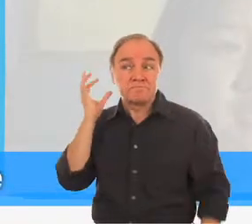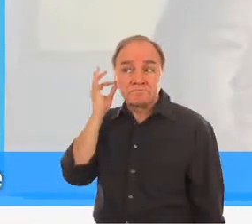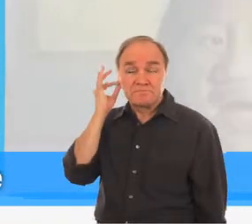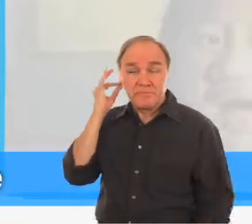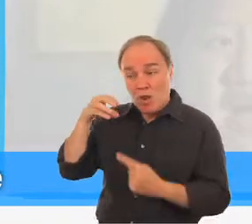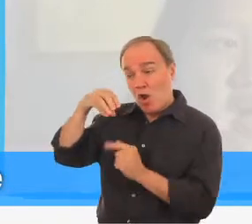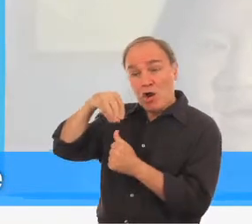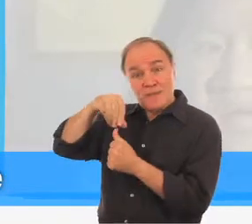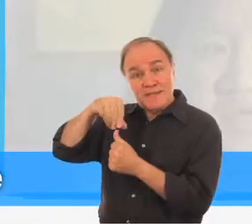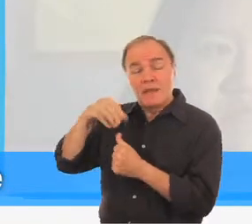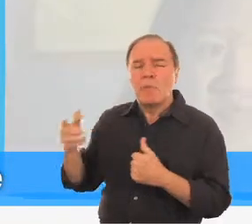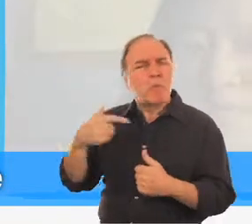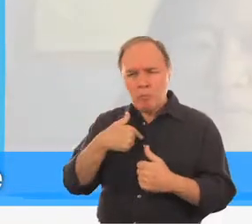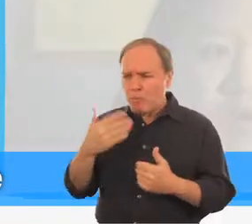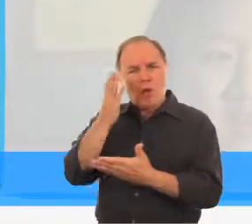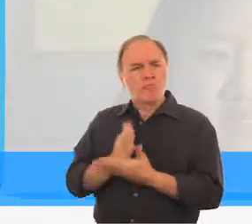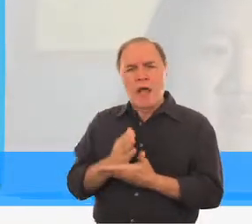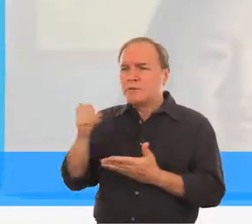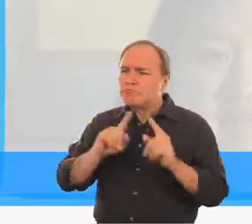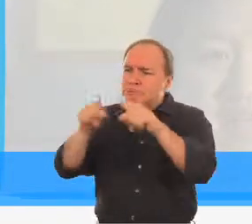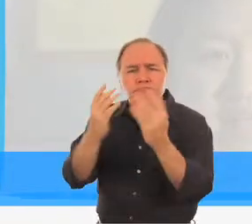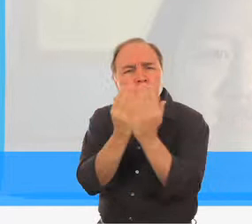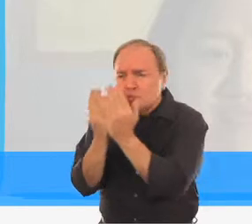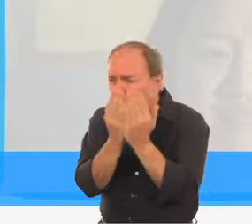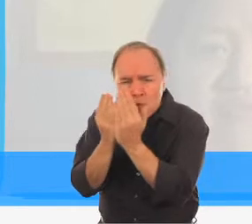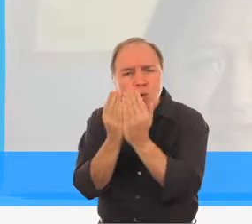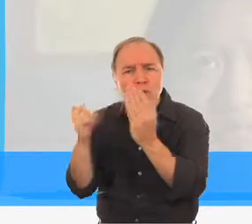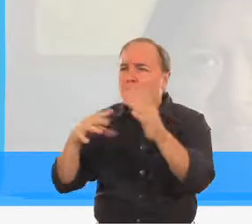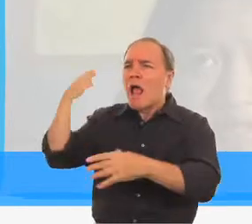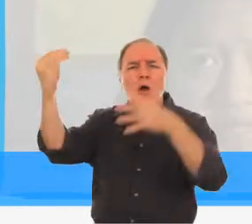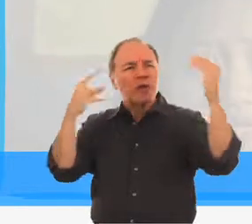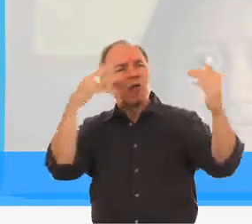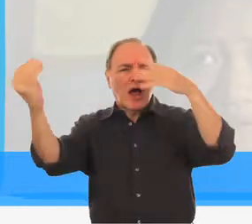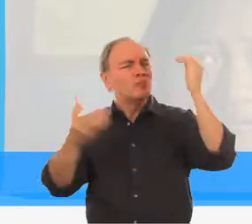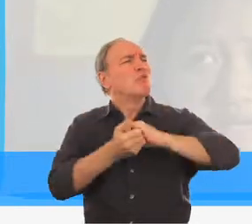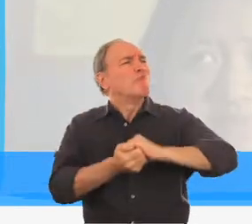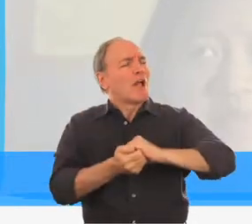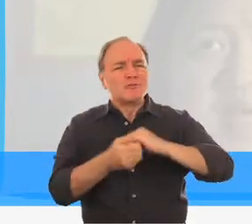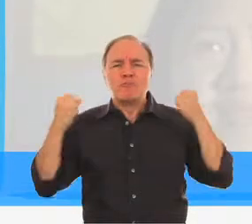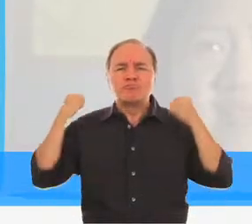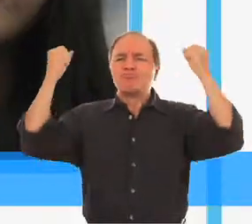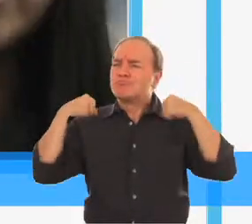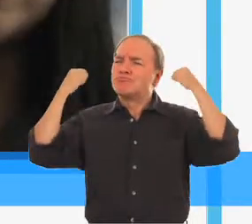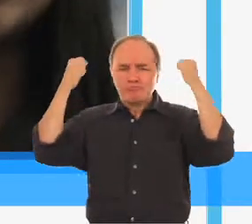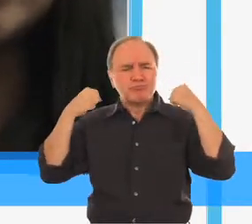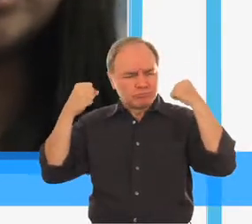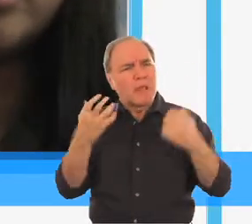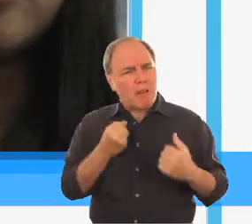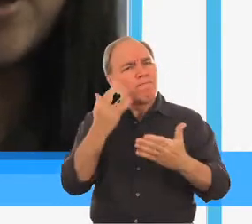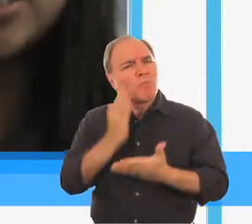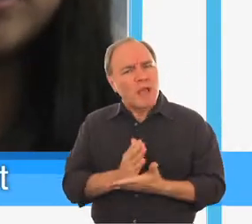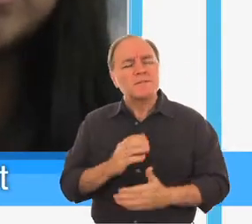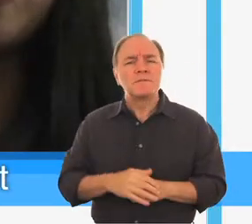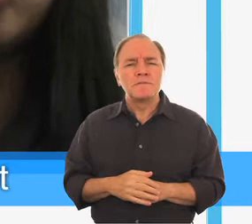J'ai le droit d'aller à l'école, d'être bien traité, d'apprendre la musique, de faire des exercices physiques et de sortir avec mes amis. Traitez-nous de la même